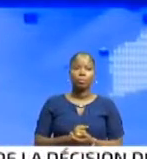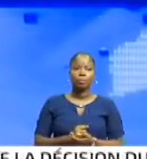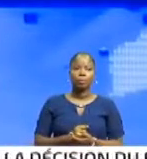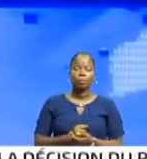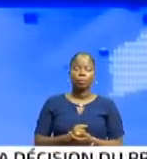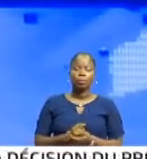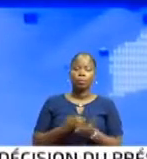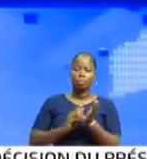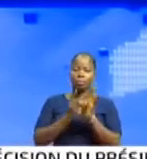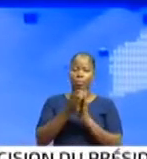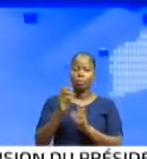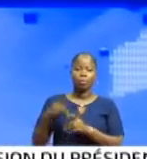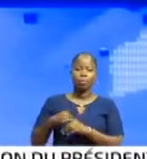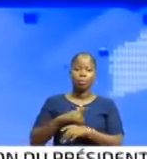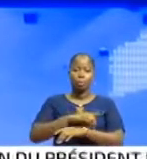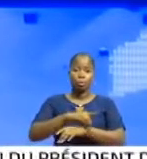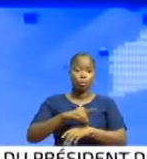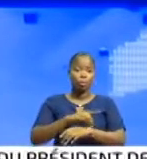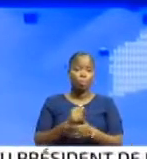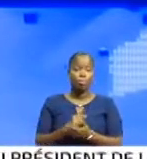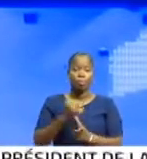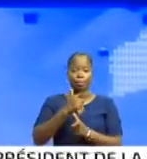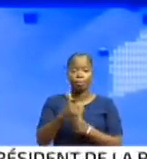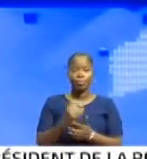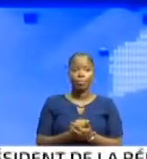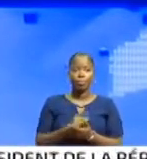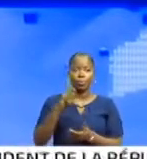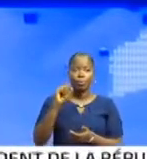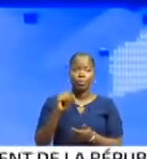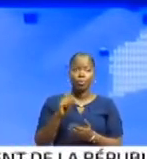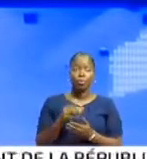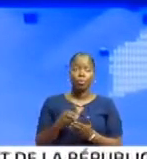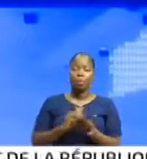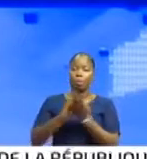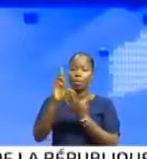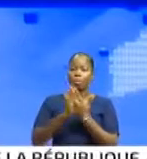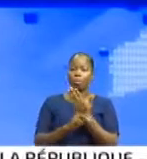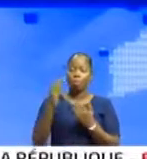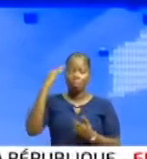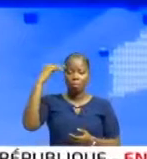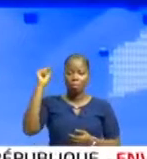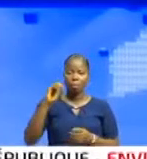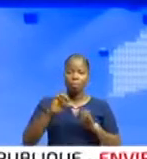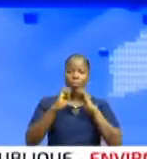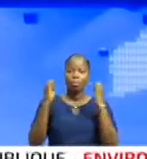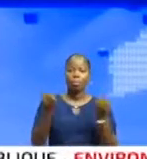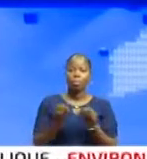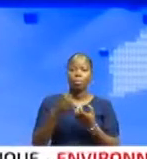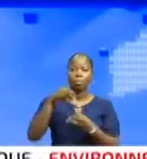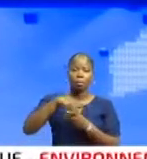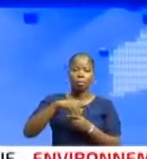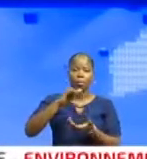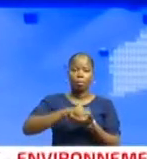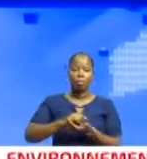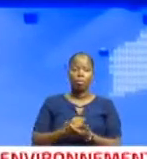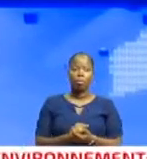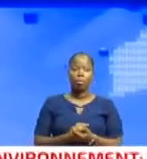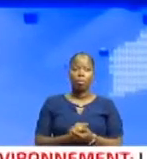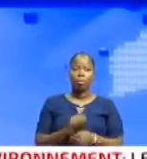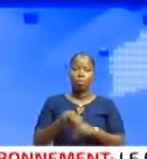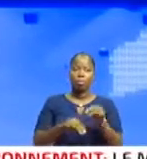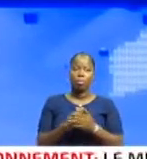est attendu à dakar du 20 au 22 octobre prochain le ministère de l'environnement s'inscrit dans une démarche de préparation de la coop